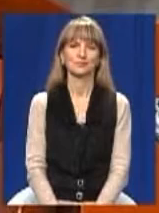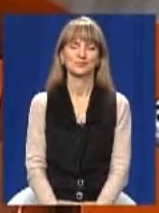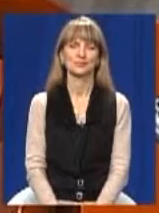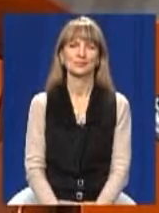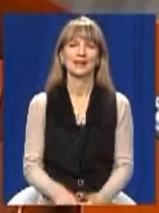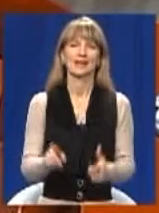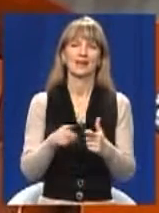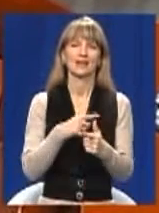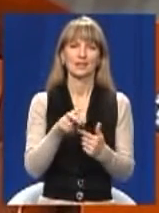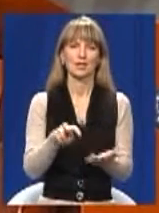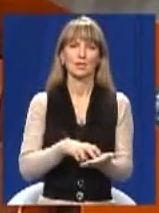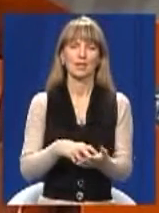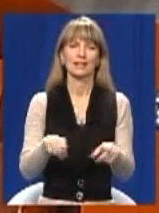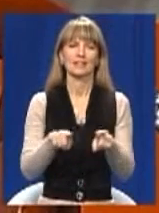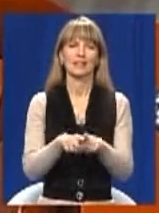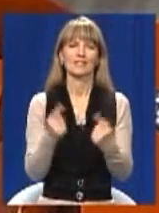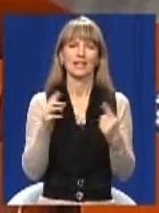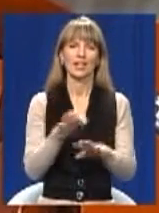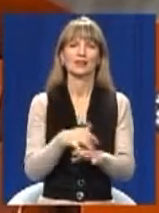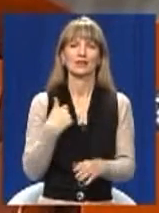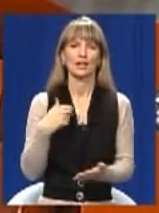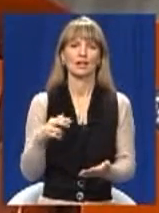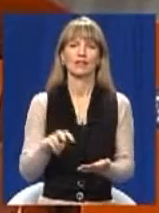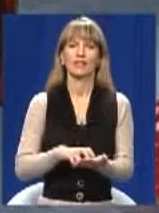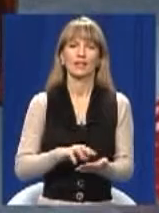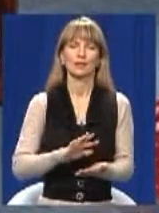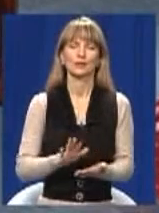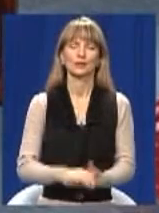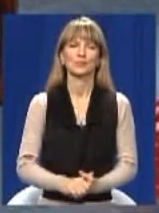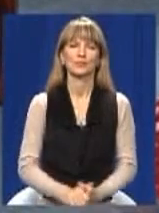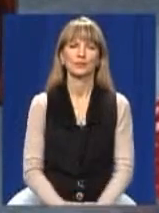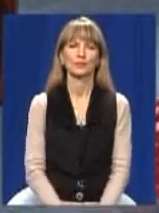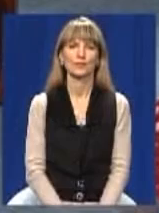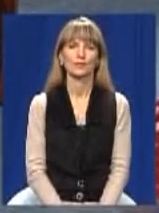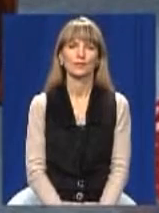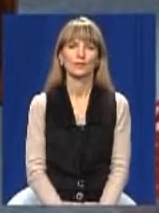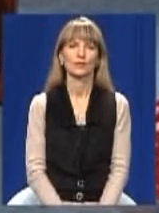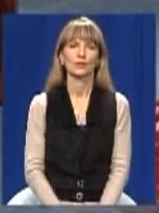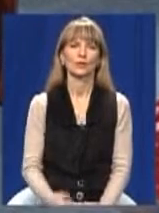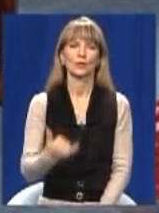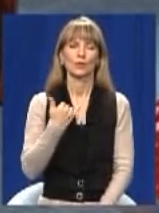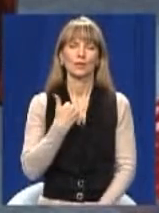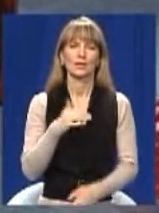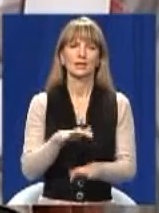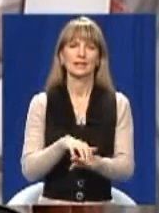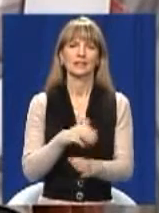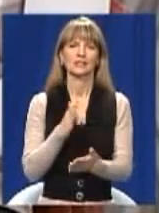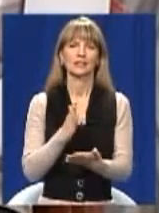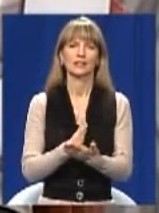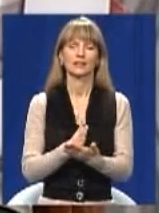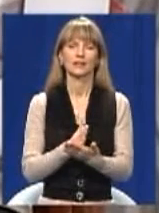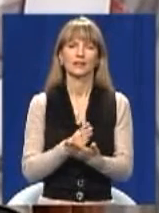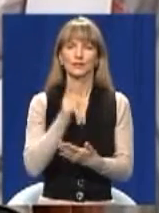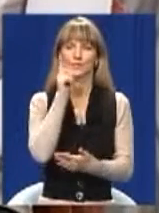Чи ти боїшся такого, таких великих? Не боюсь. Не боїшся? У мене кішка 5 років, і вона